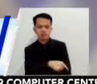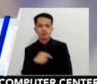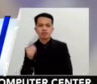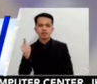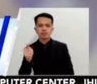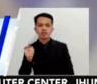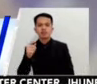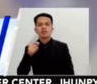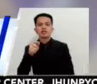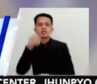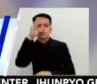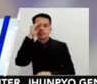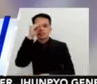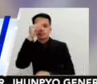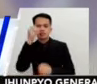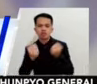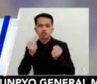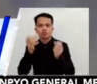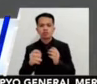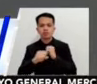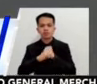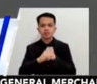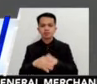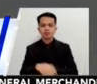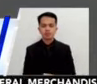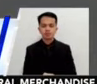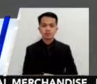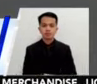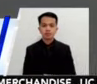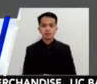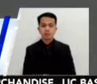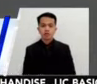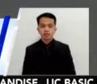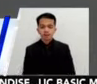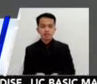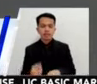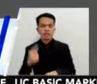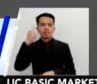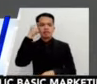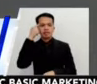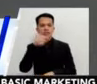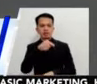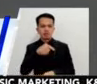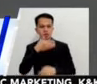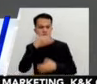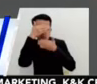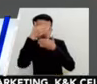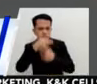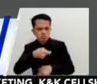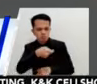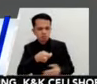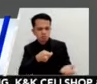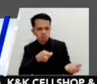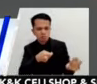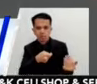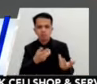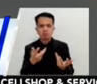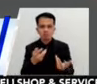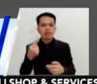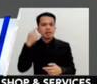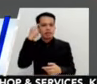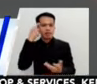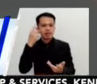driver ayon sa pulisya Napagkamalan pang hold dupper ng mga pasahero ang suspek kaya sa gitna ng pagtatalo ng driver at